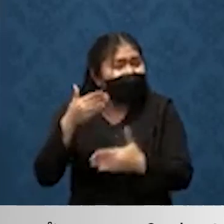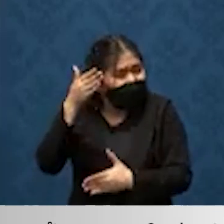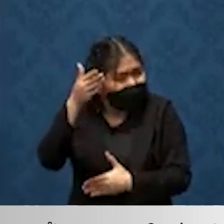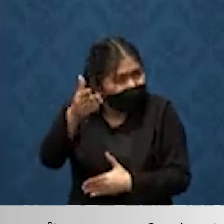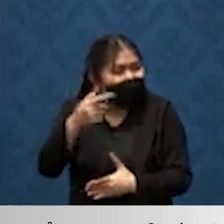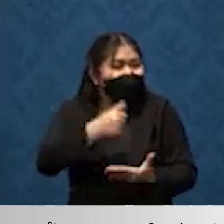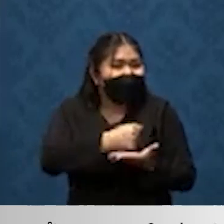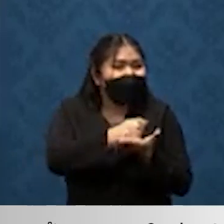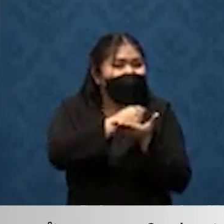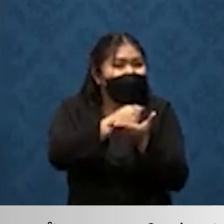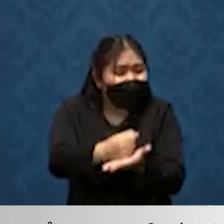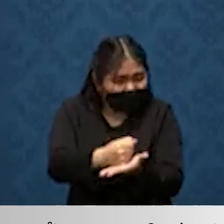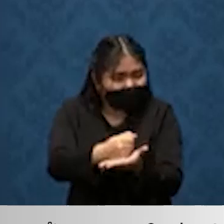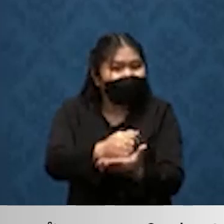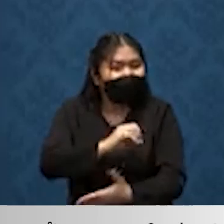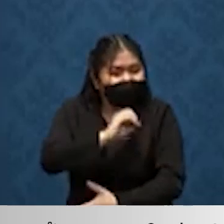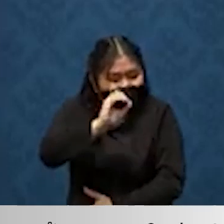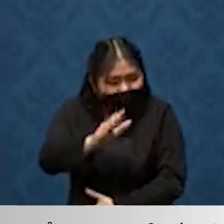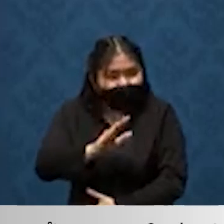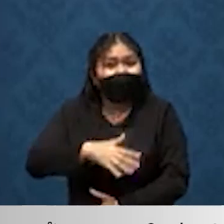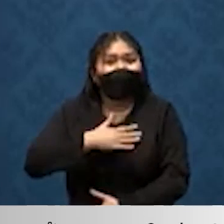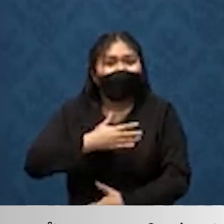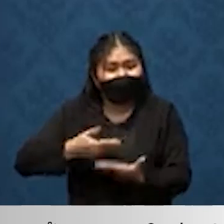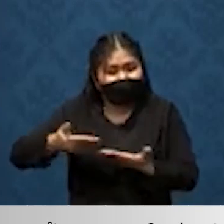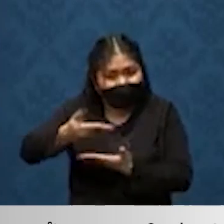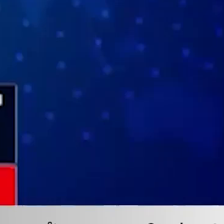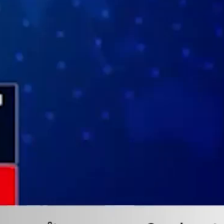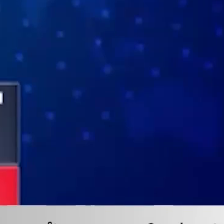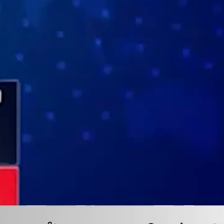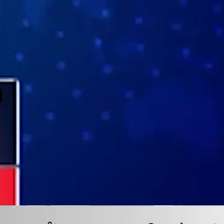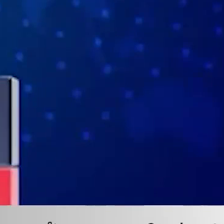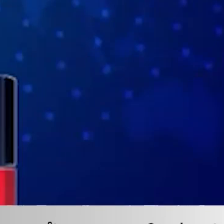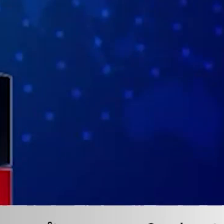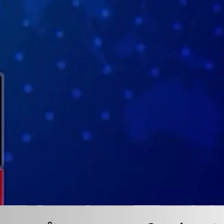ไปจึงกลบเรยมาเปิดพ่นาขอขบคุณค่ะครับ